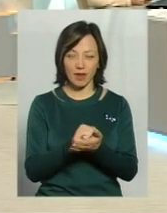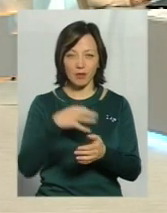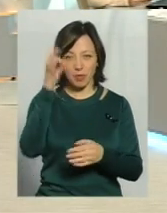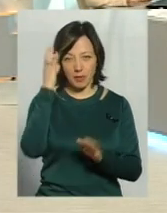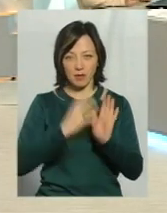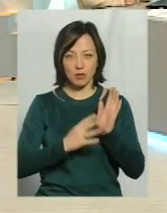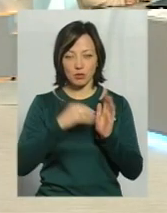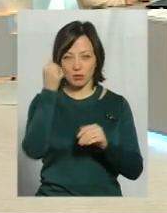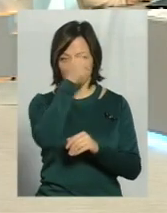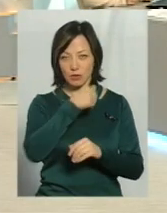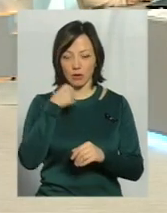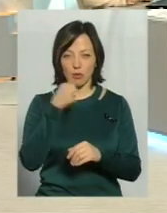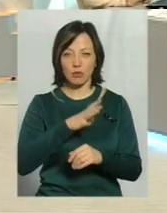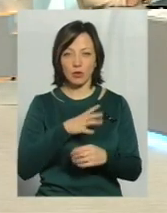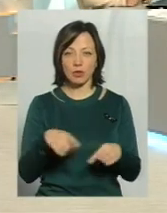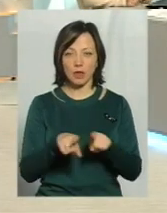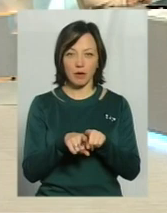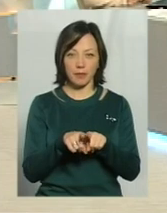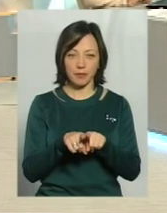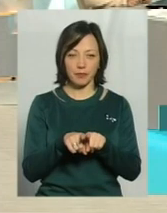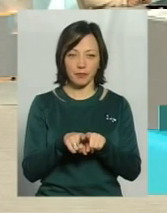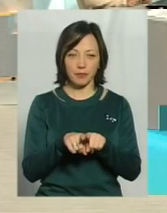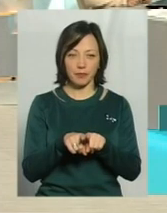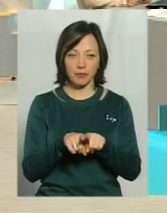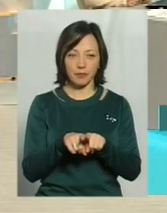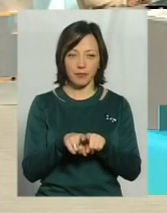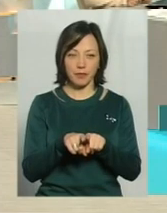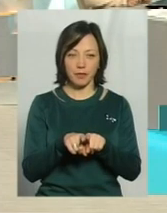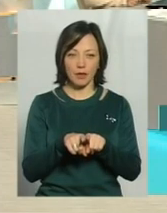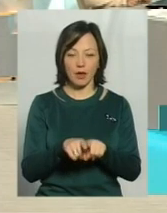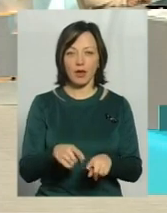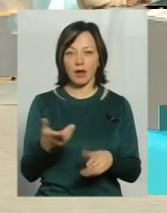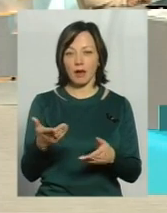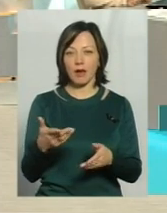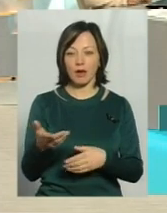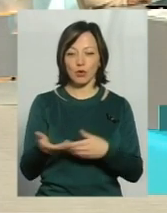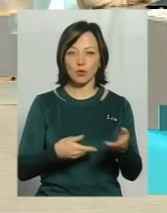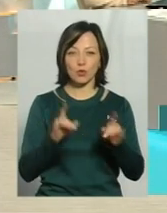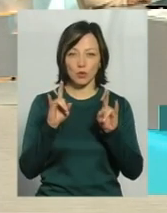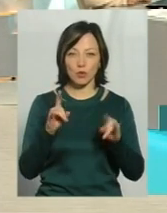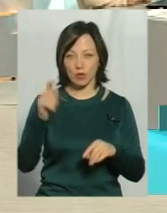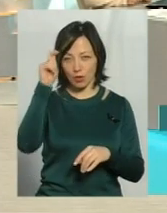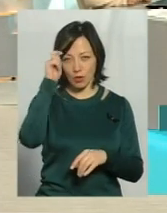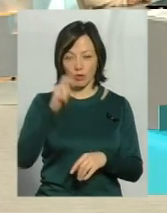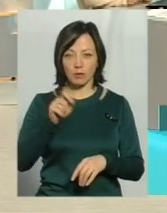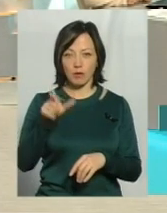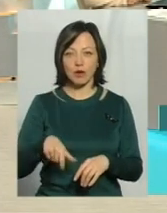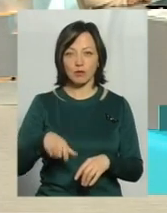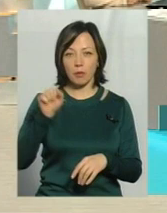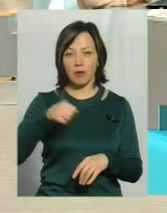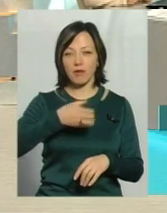Ви пам'ятаєте, було таке. Йдуть хлопці, які думають, що вони круті, взяв пляшку пива, випив